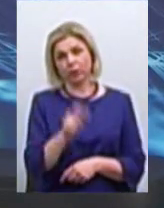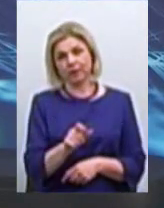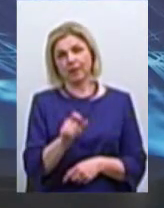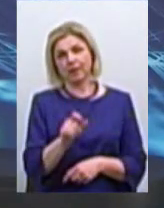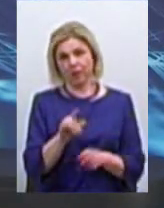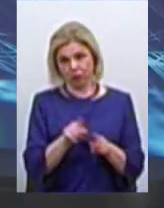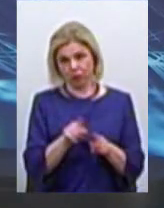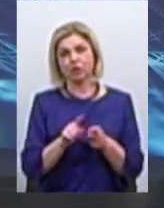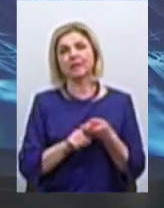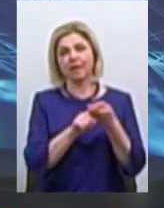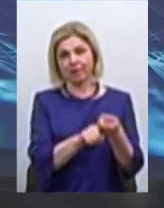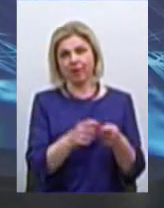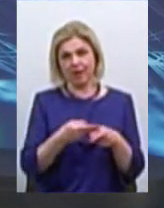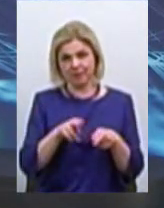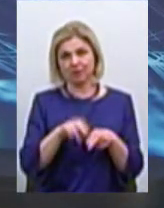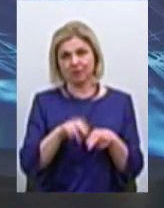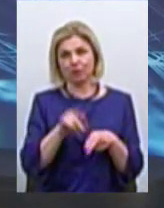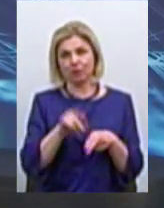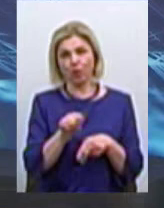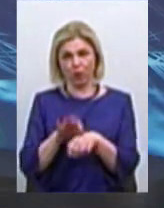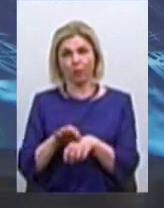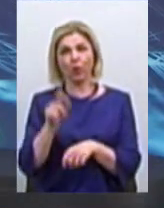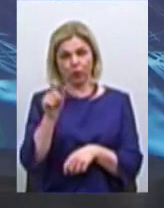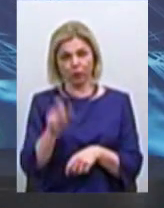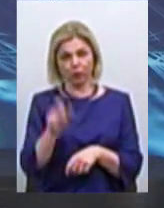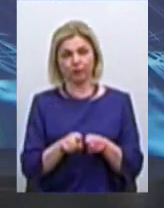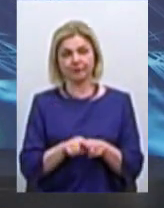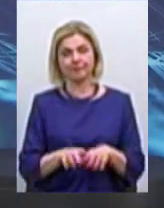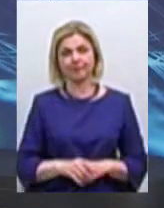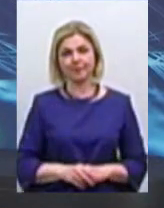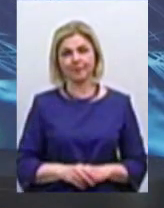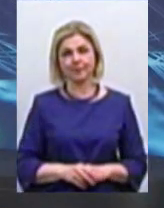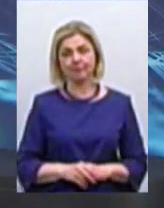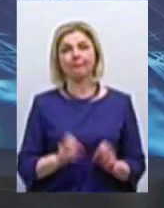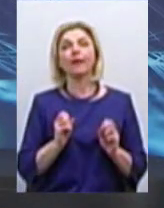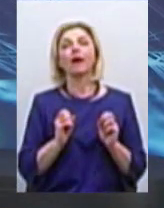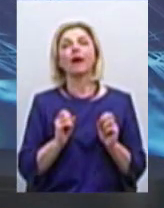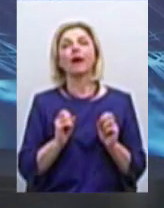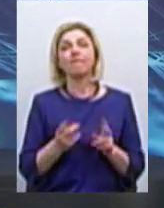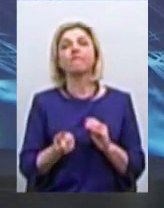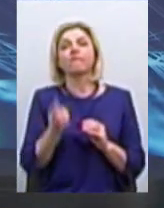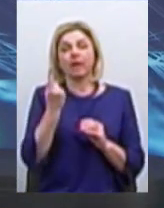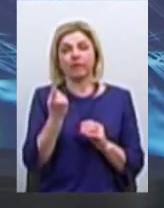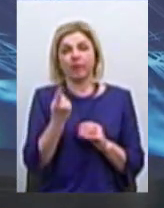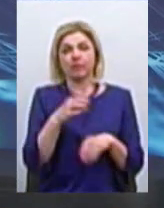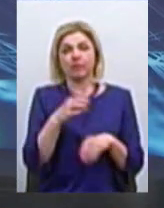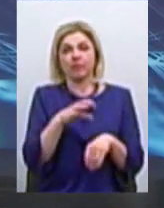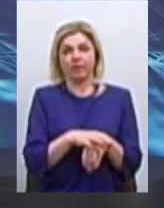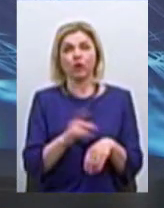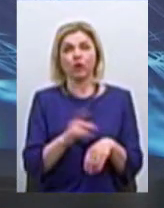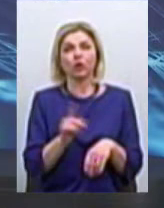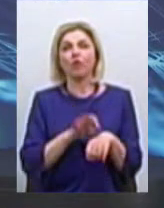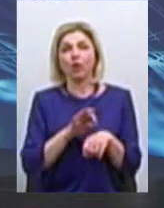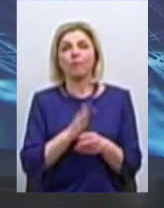теж заражають цією хворобою. І людину? Так, і людину. А як проходить, як виявити, що ця